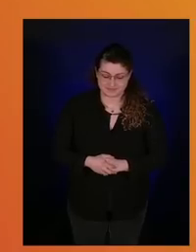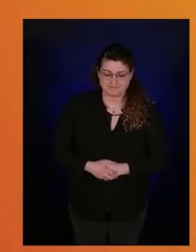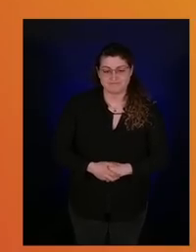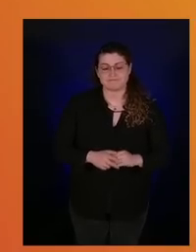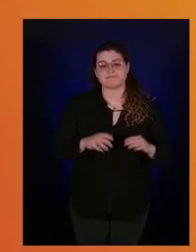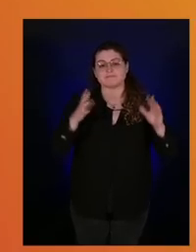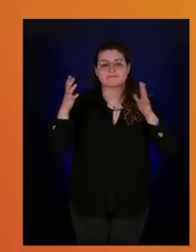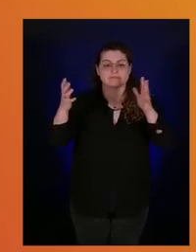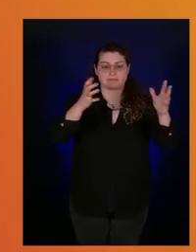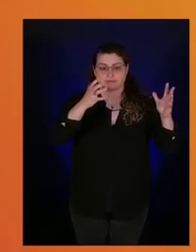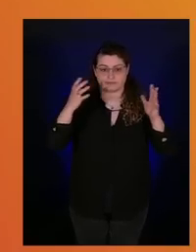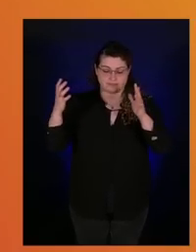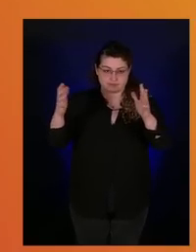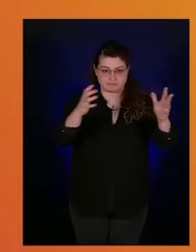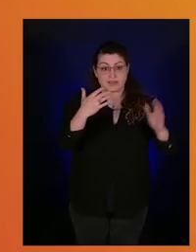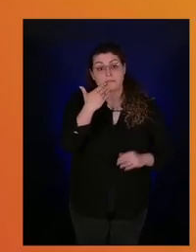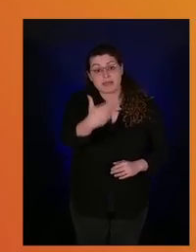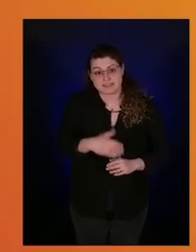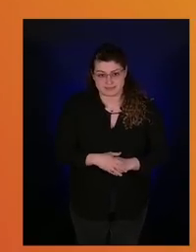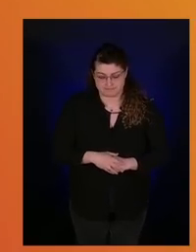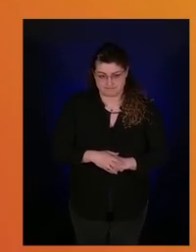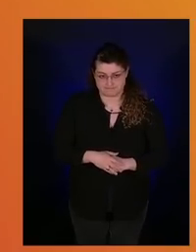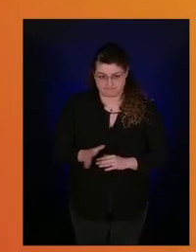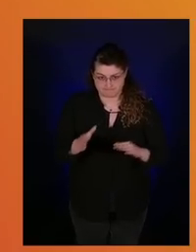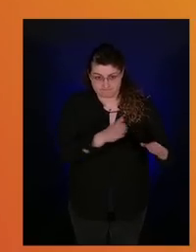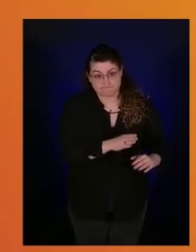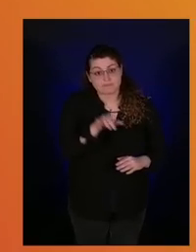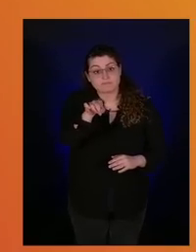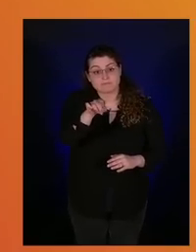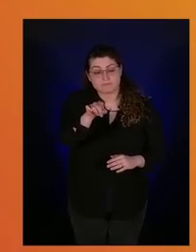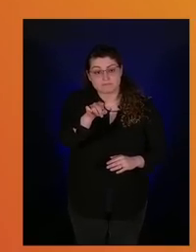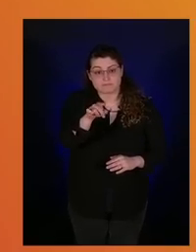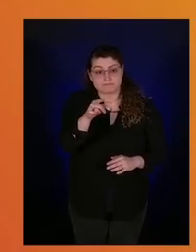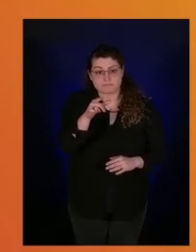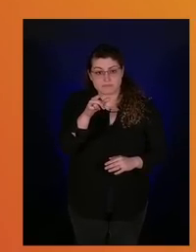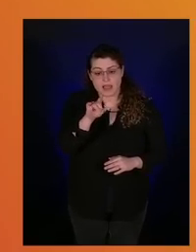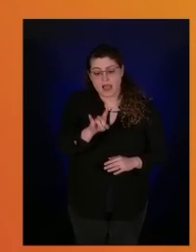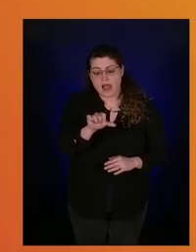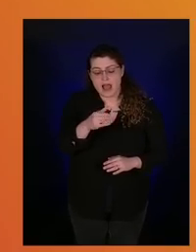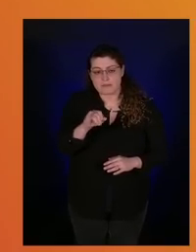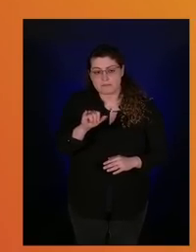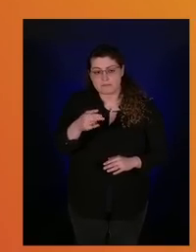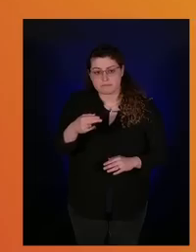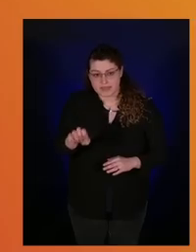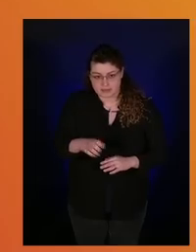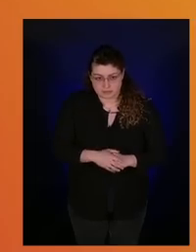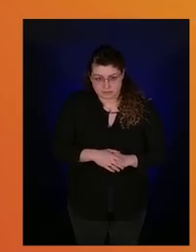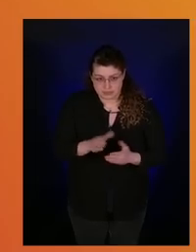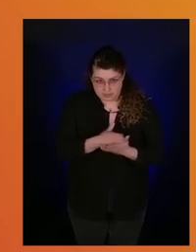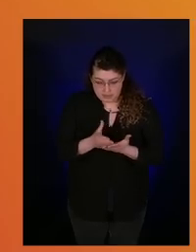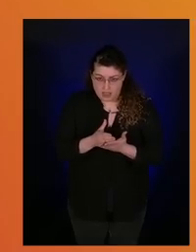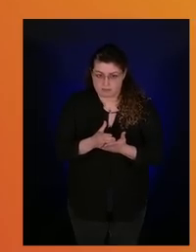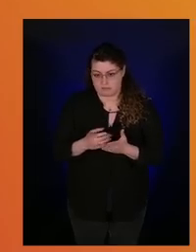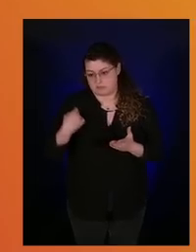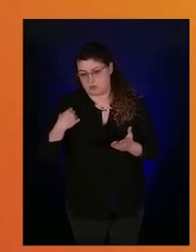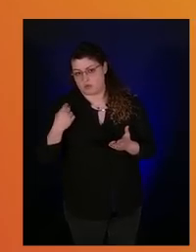Merci Emmanuel. Amine, tu es au micro numéro 2 et se prépare Moran Muriel